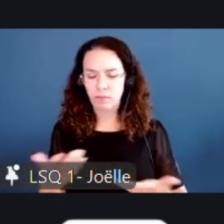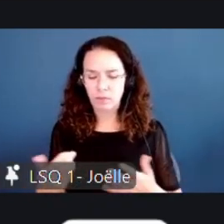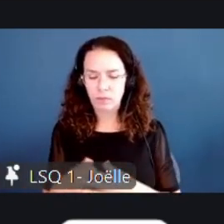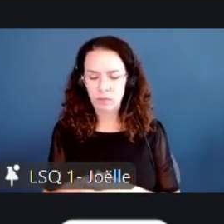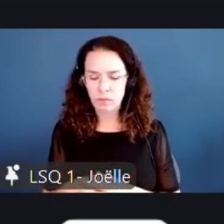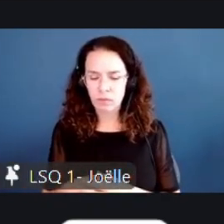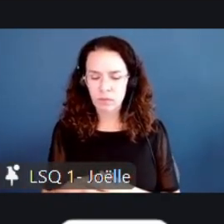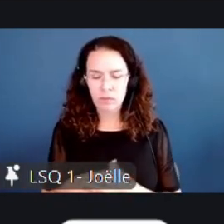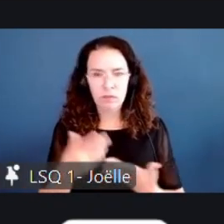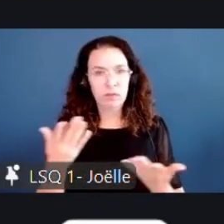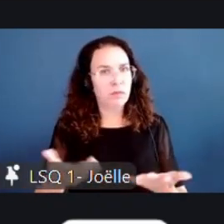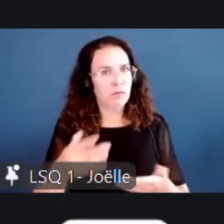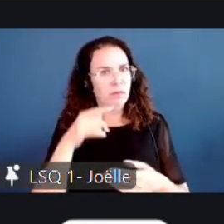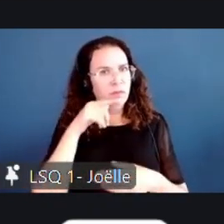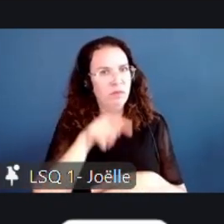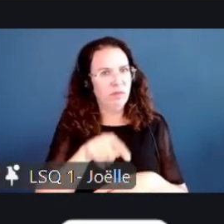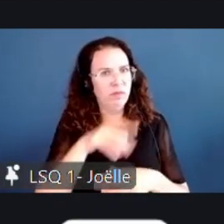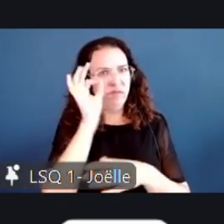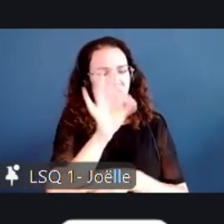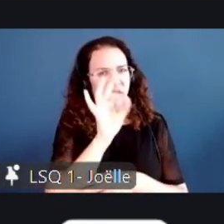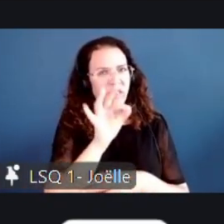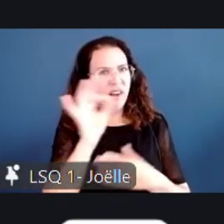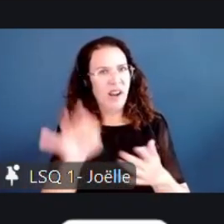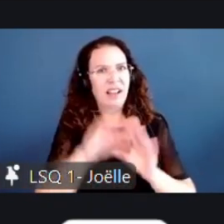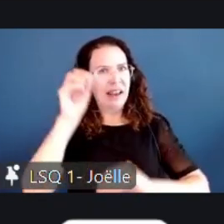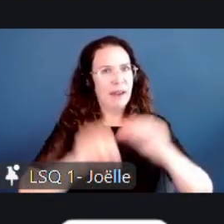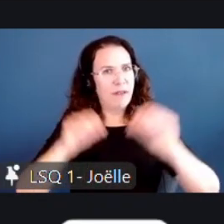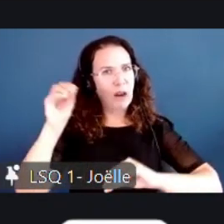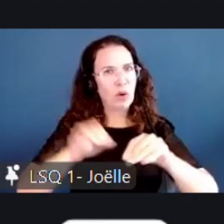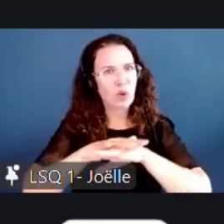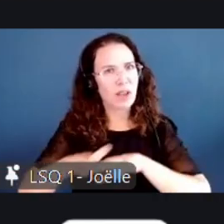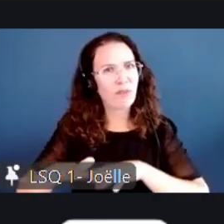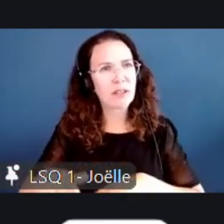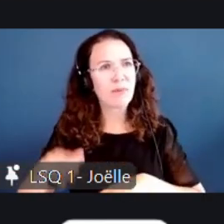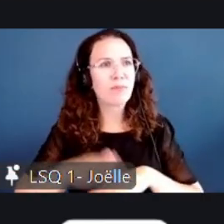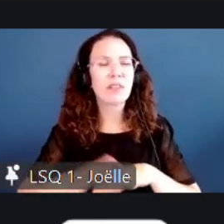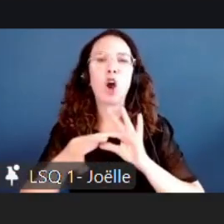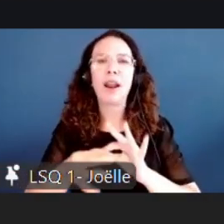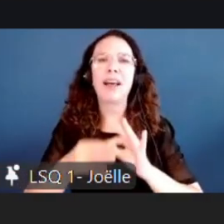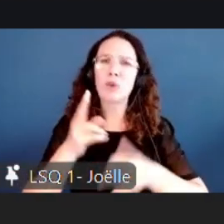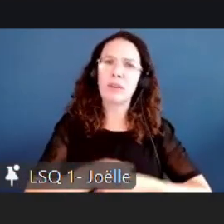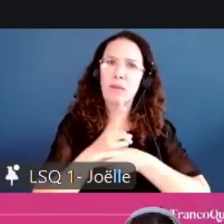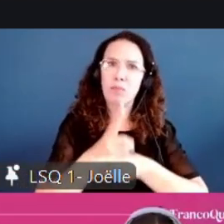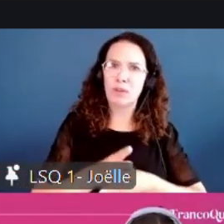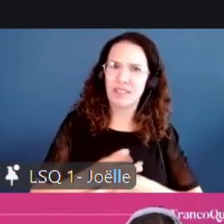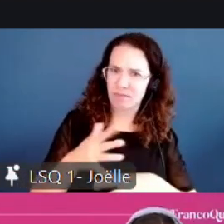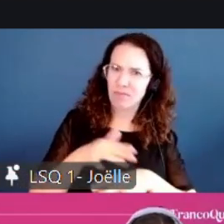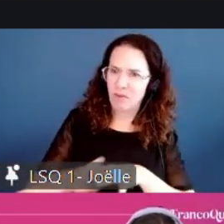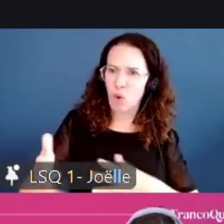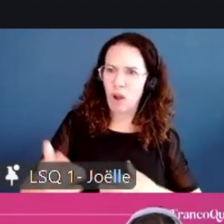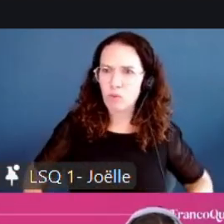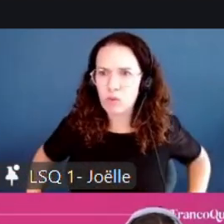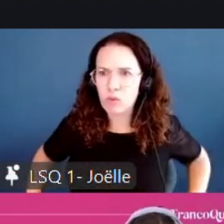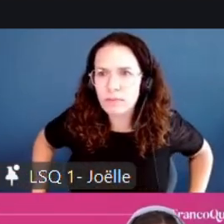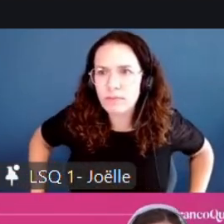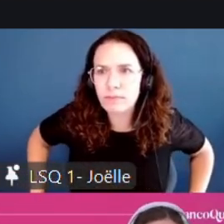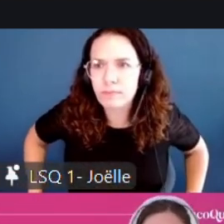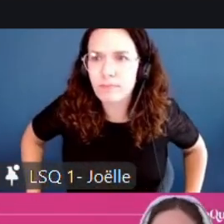va compromettre directement la qualité de l'évaluation clinique et la relation thérapeutique.